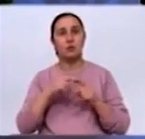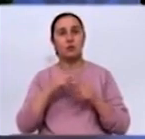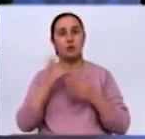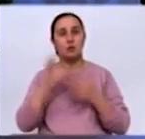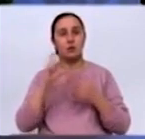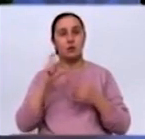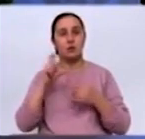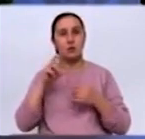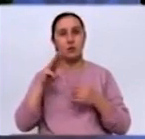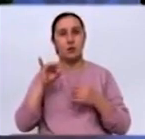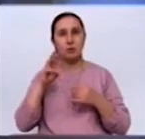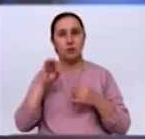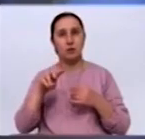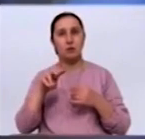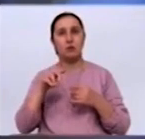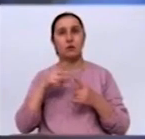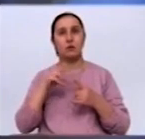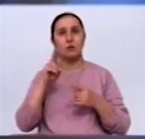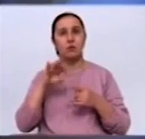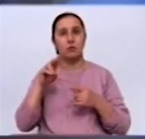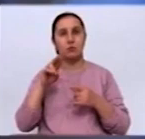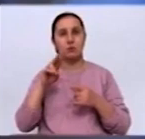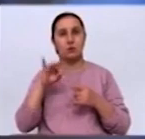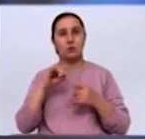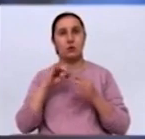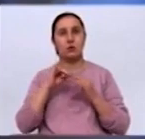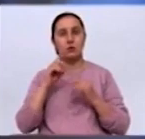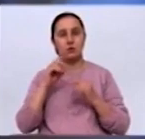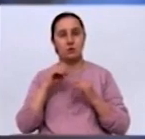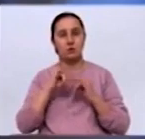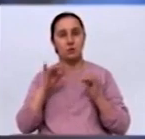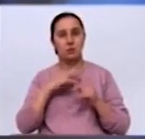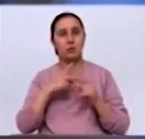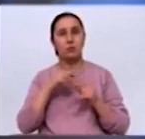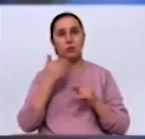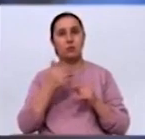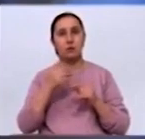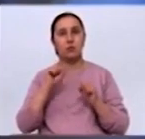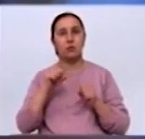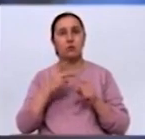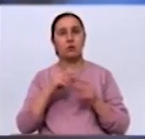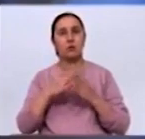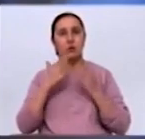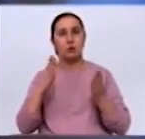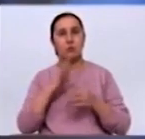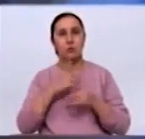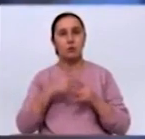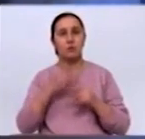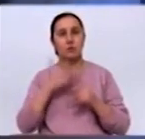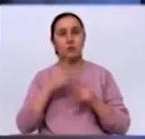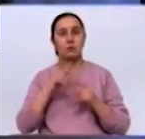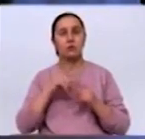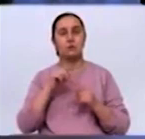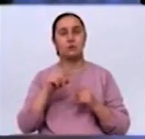bosqichlarini HTML sayti HTML kodi orqali yaratilgan bo'lsa, demak, uni imkoniyatlari ham keng bo'lgan, lekin